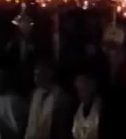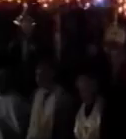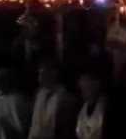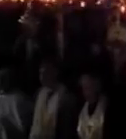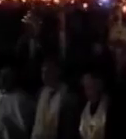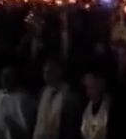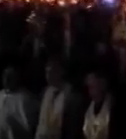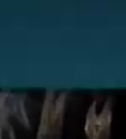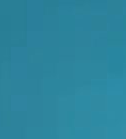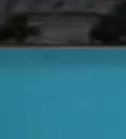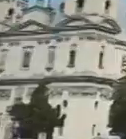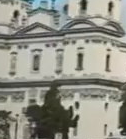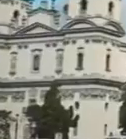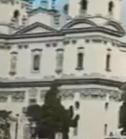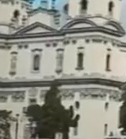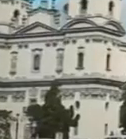Музика